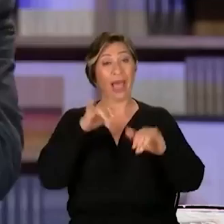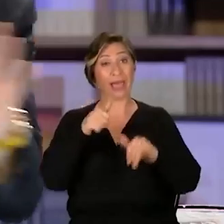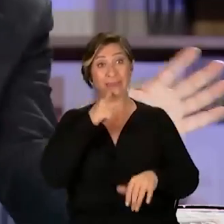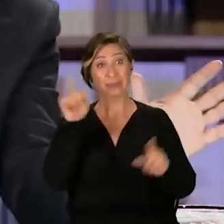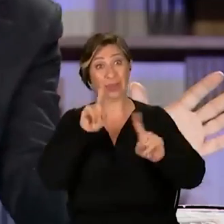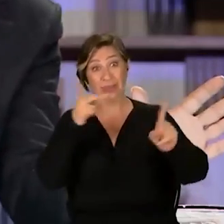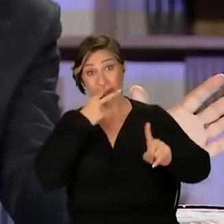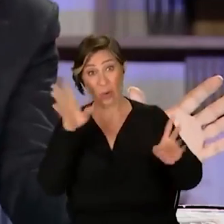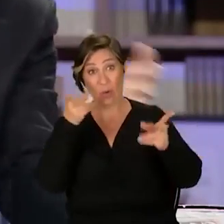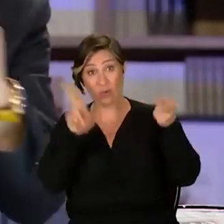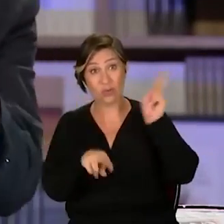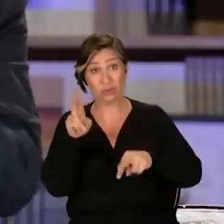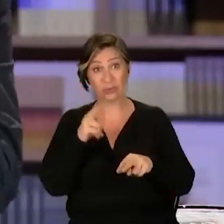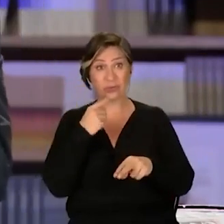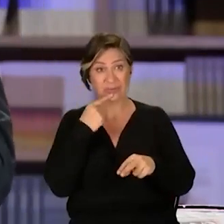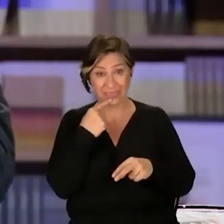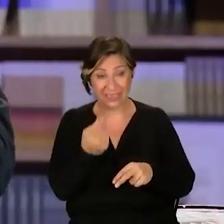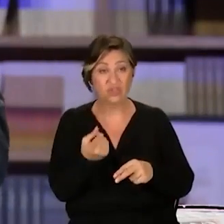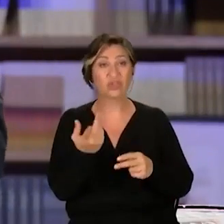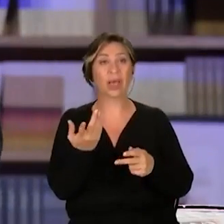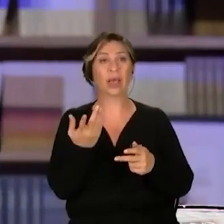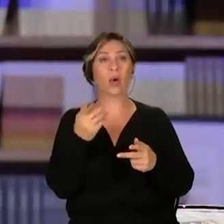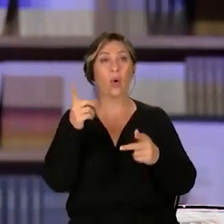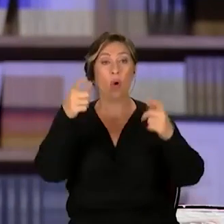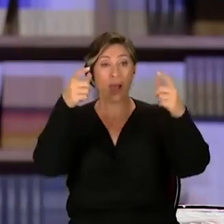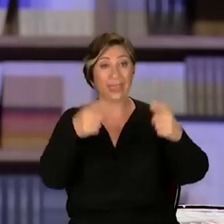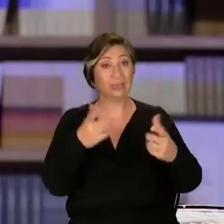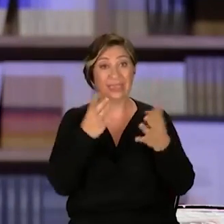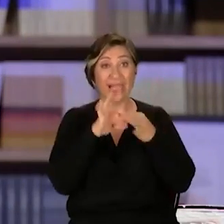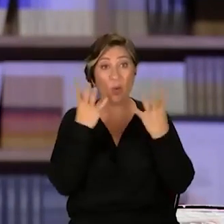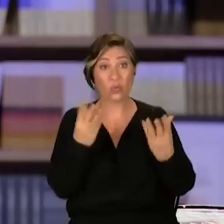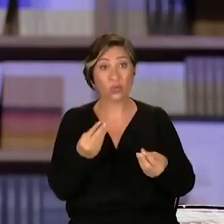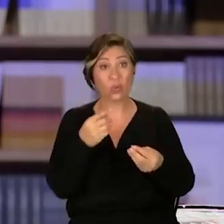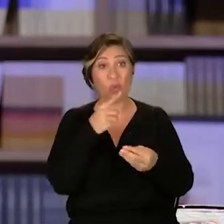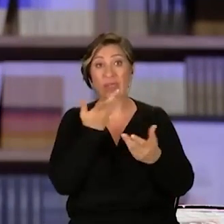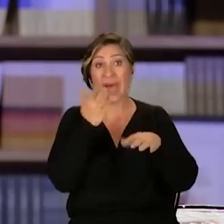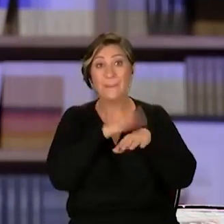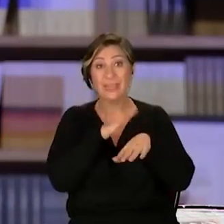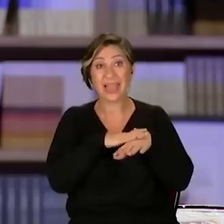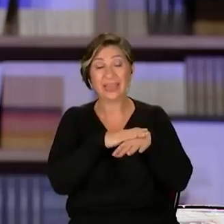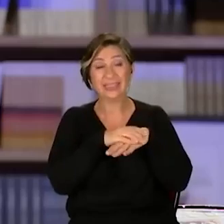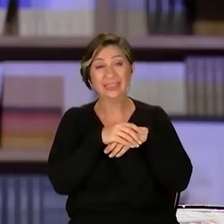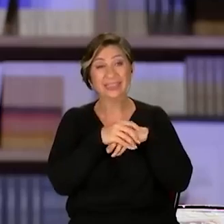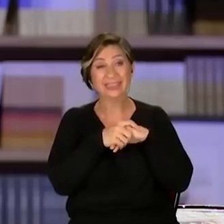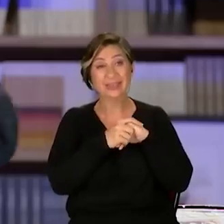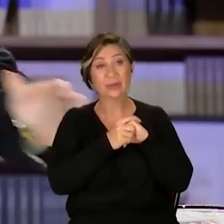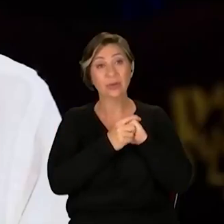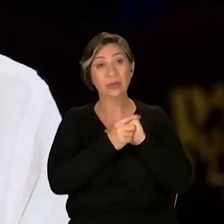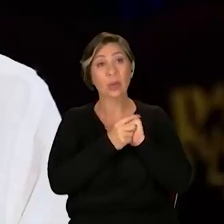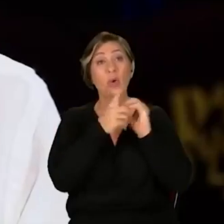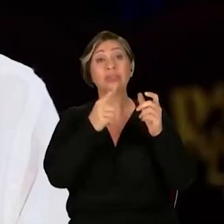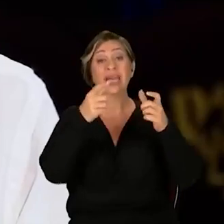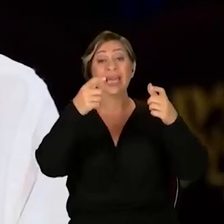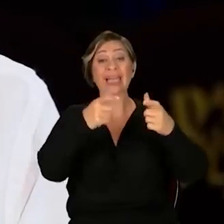adama sakın içmeyin öldürüyorsun falan deyince de o kasabada ne oldu acaba? O kasabayı ne yaptılar? Kasaba değil aslında biliyorsun.